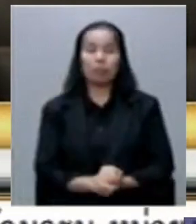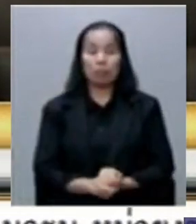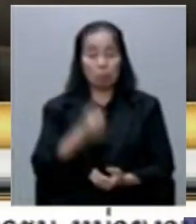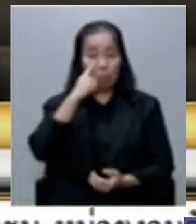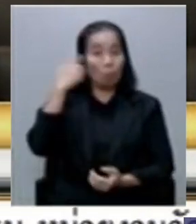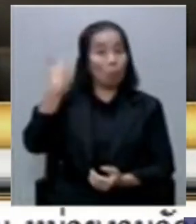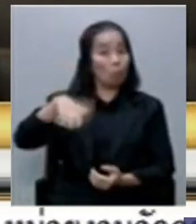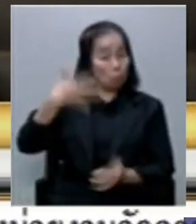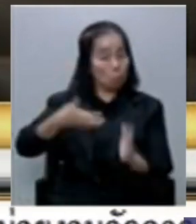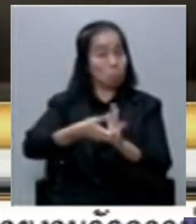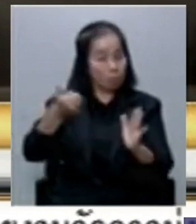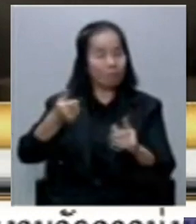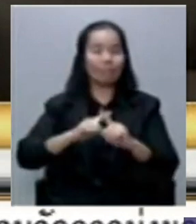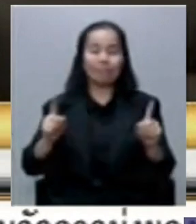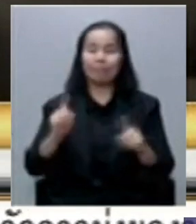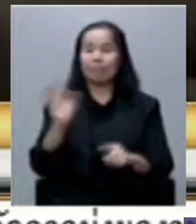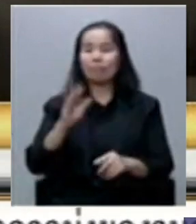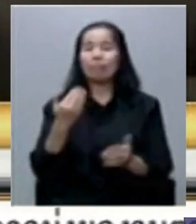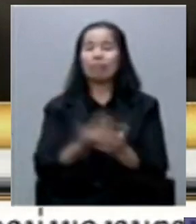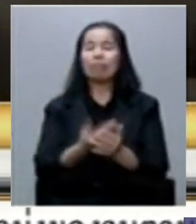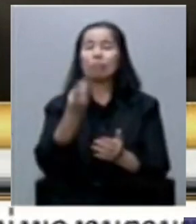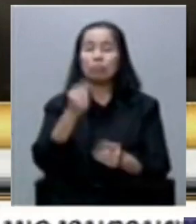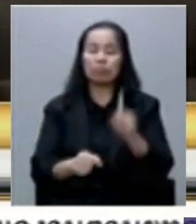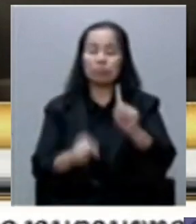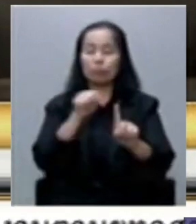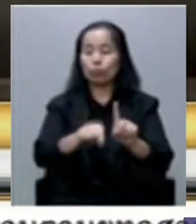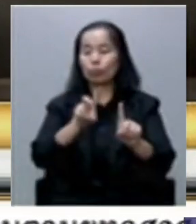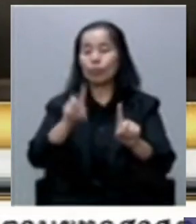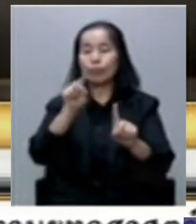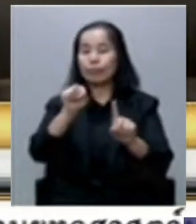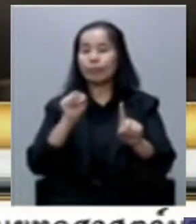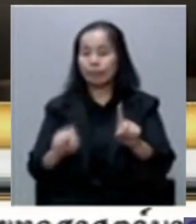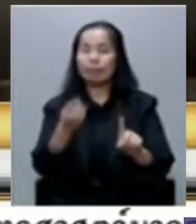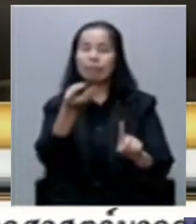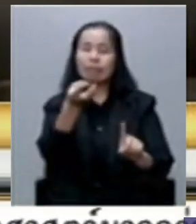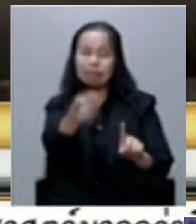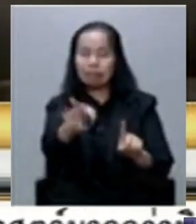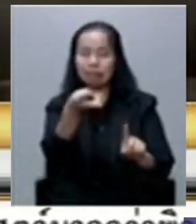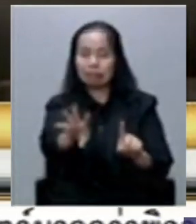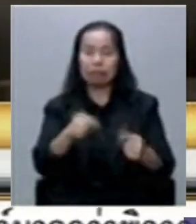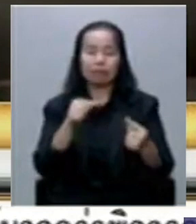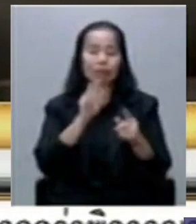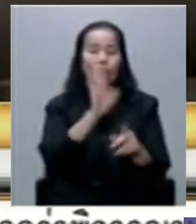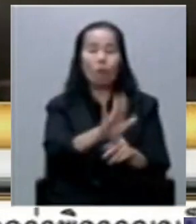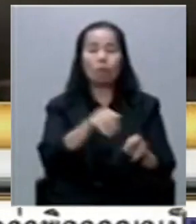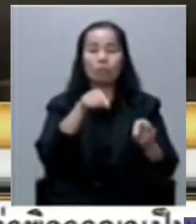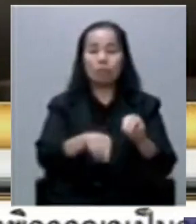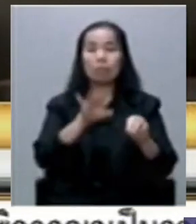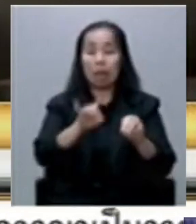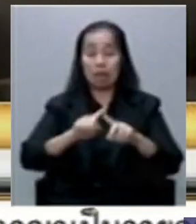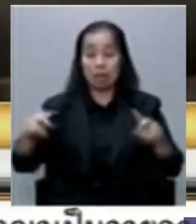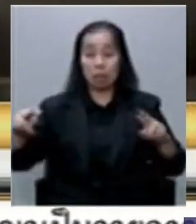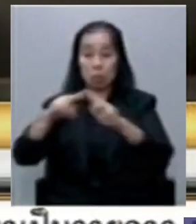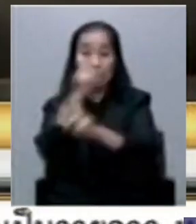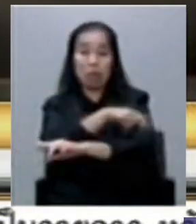ท่านประธานแต่เอาเข้าจริงแล้วเนี่ยมันแค่ 1.2% นะครับตามมาตรา8เท่านั้นเองนะครับเมื่อไปเปรียบเทียบกับกระทรวงสาธารณสุขนะครับถูกตั